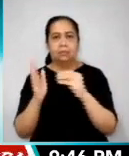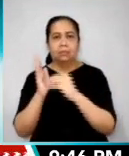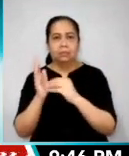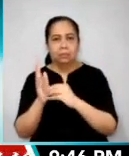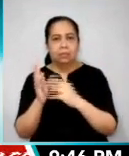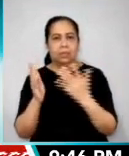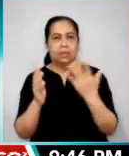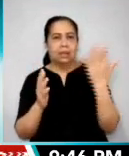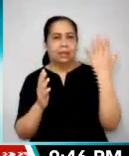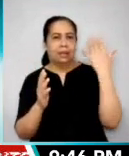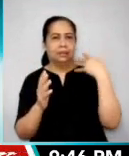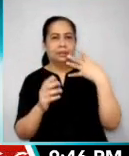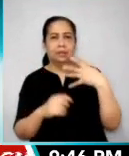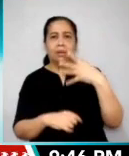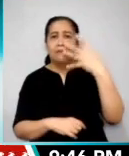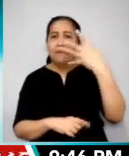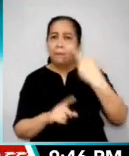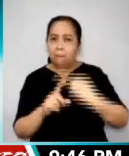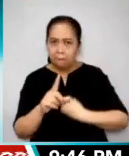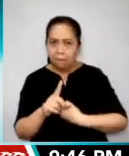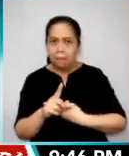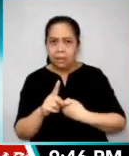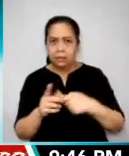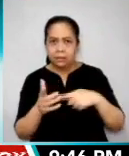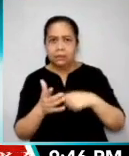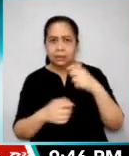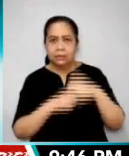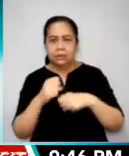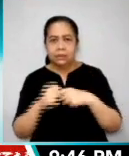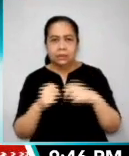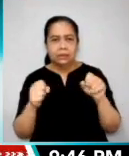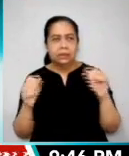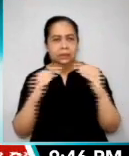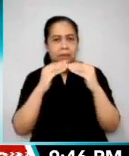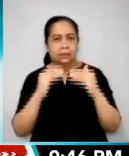nakalipas na 4 na buwan lamang. Katumbas yan ng